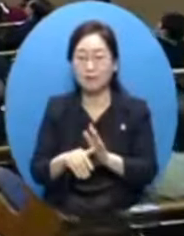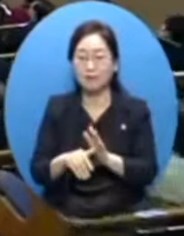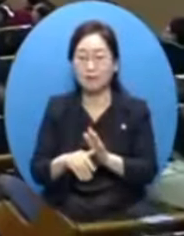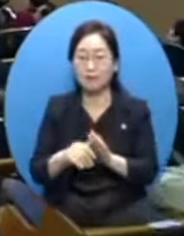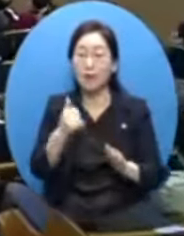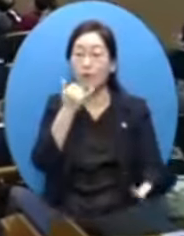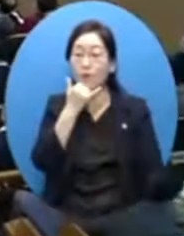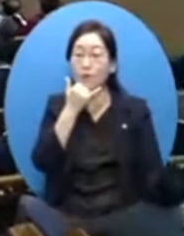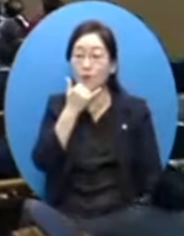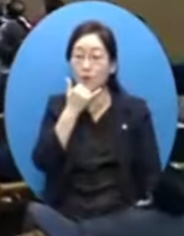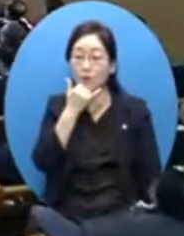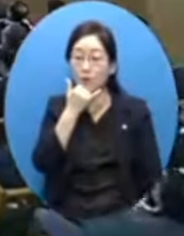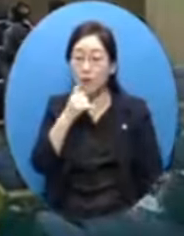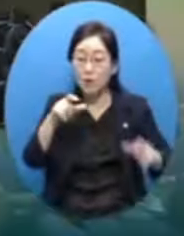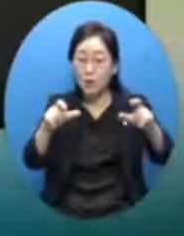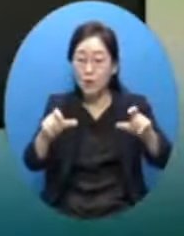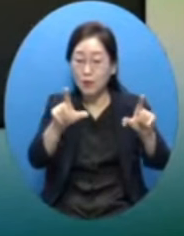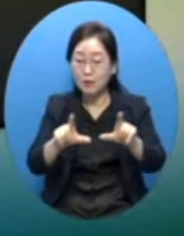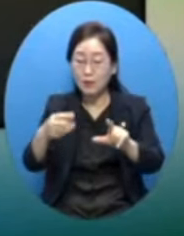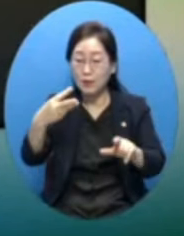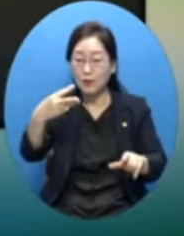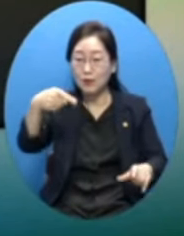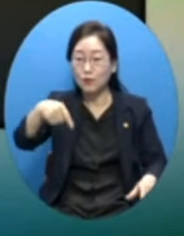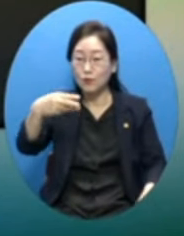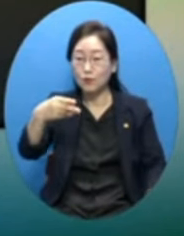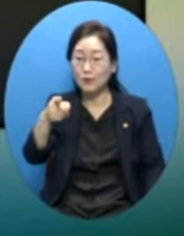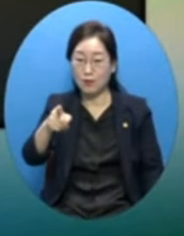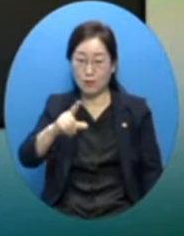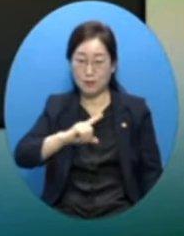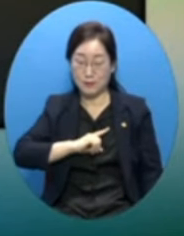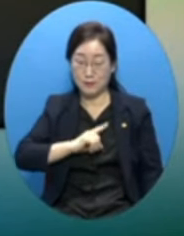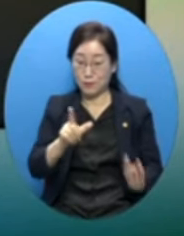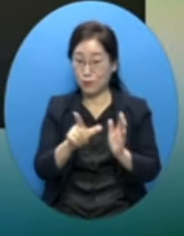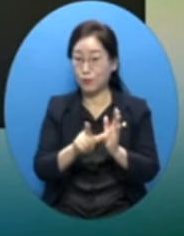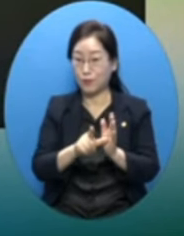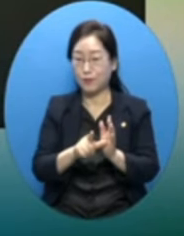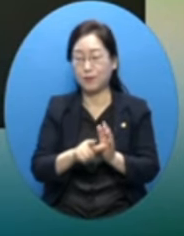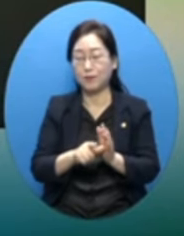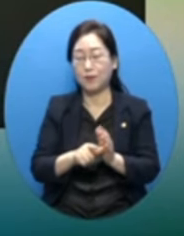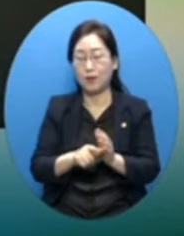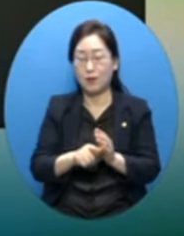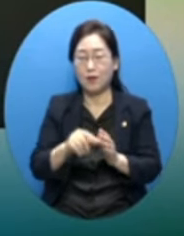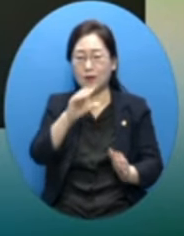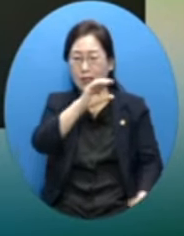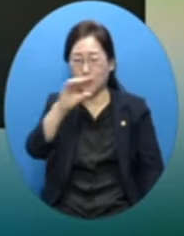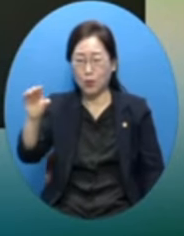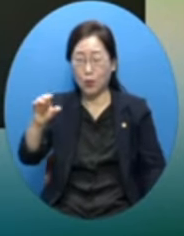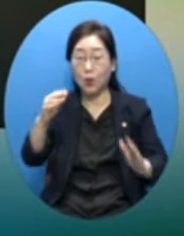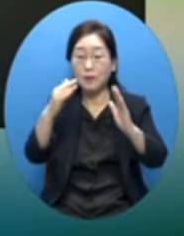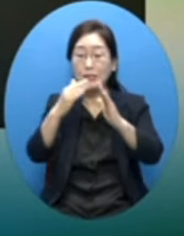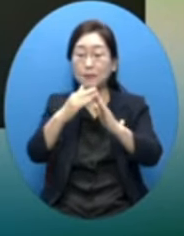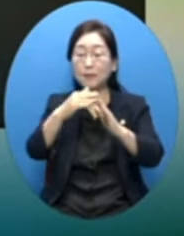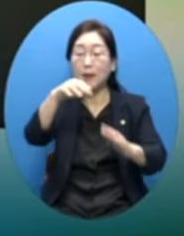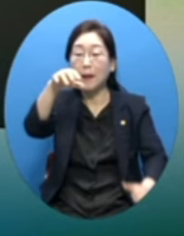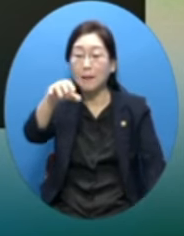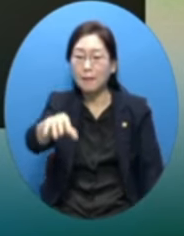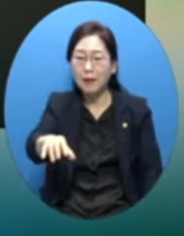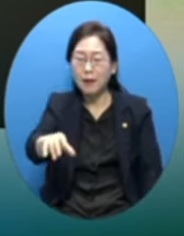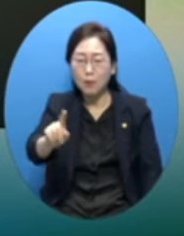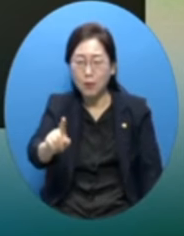독일의 신부 마르틴 루터가 비텐베르크 성당 앞에 당시 카톨릭의 부패와